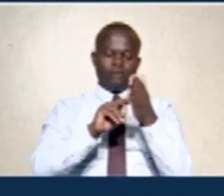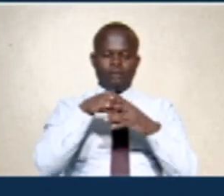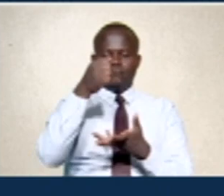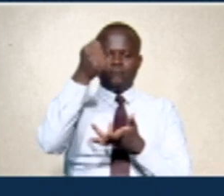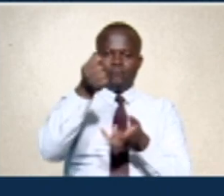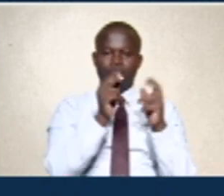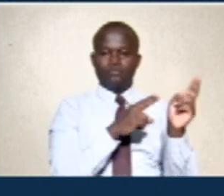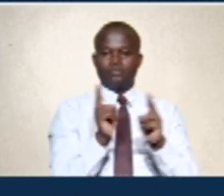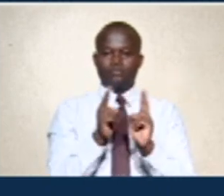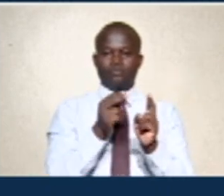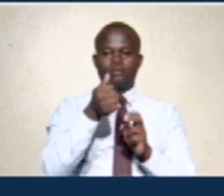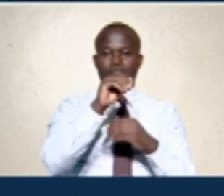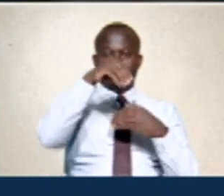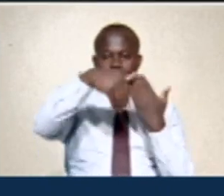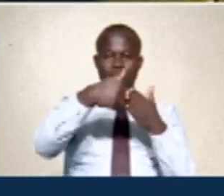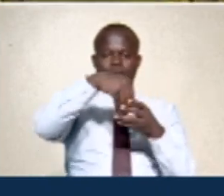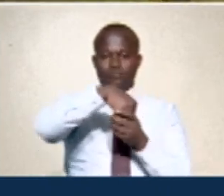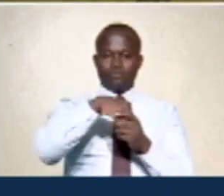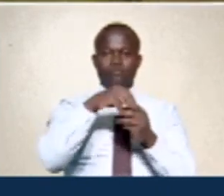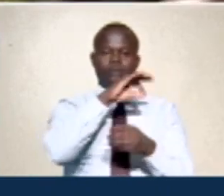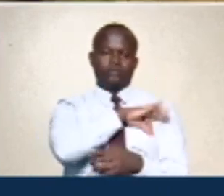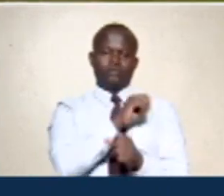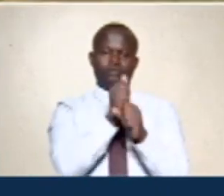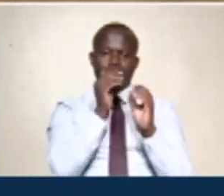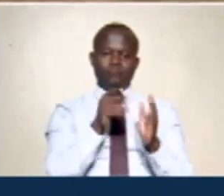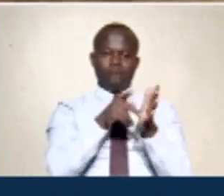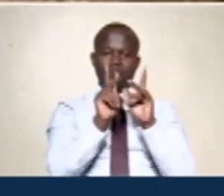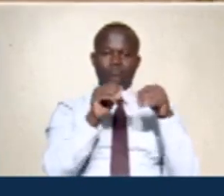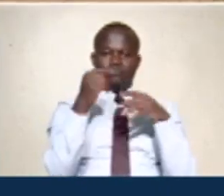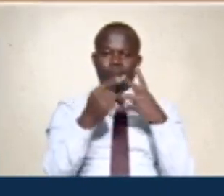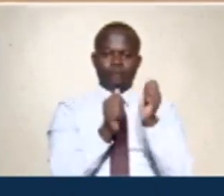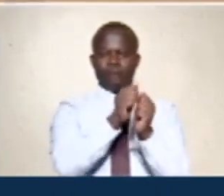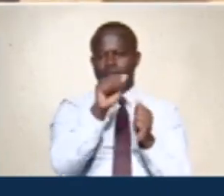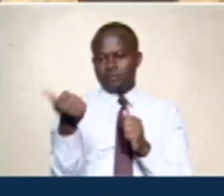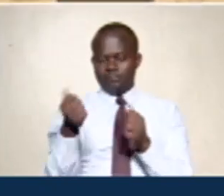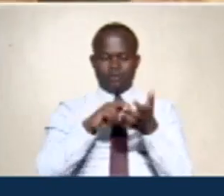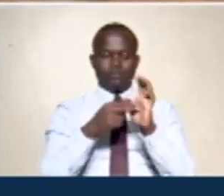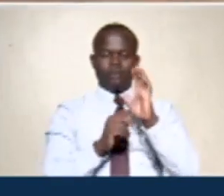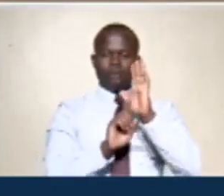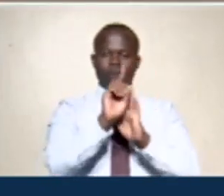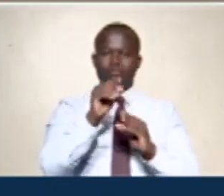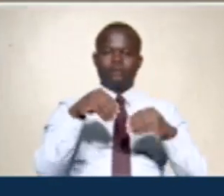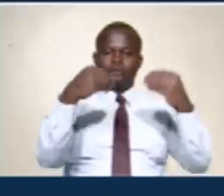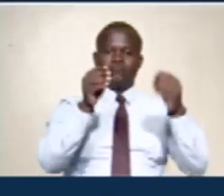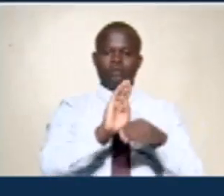y'imari isanzwe aho harimo n'imishahara y'abakozi kwishyura abantu n'ibintu n'ibindi imishinga y'iterambere yagenewe